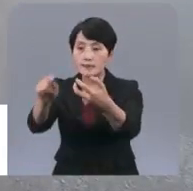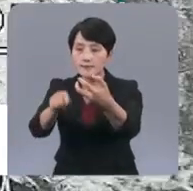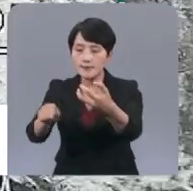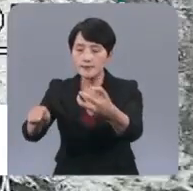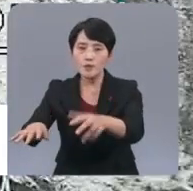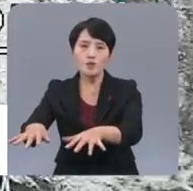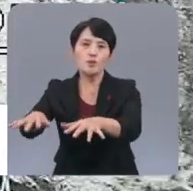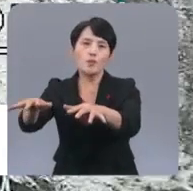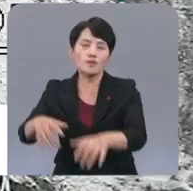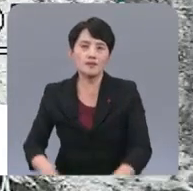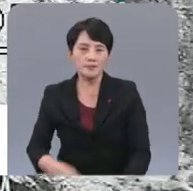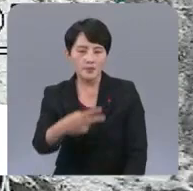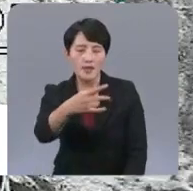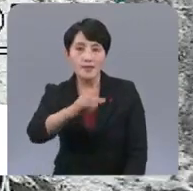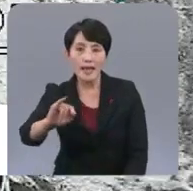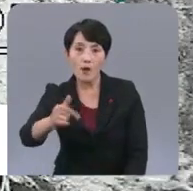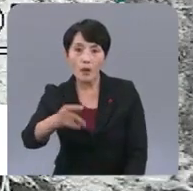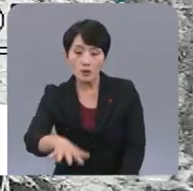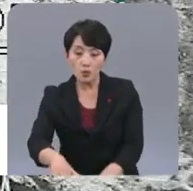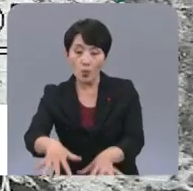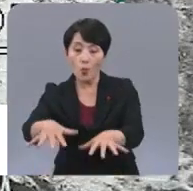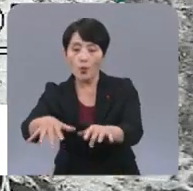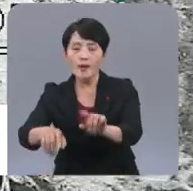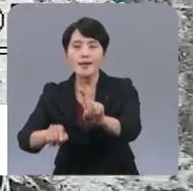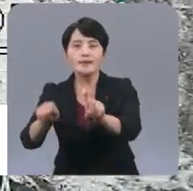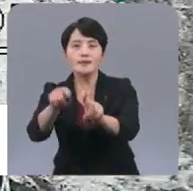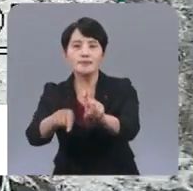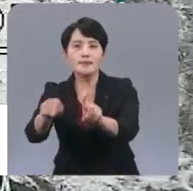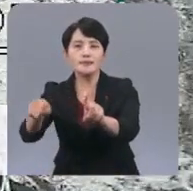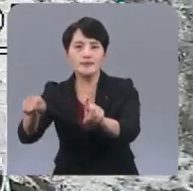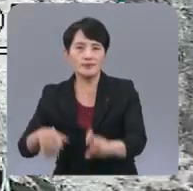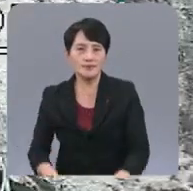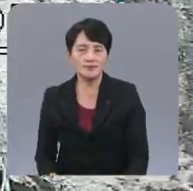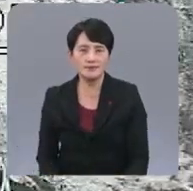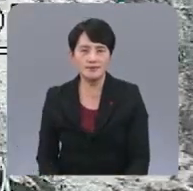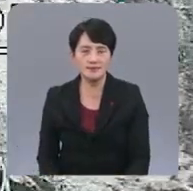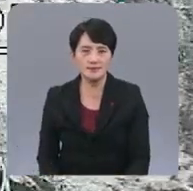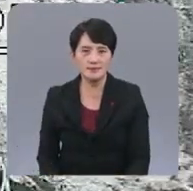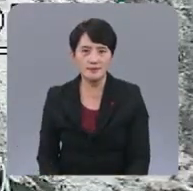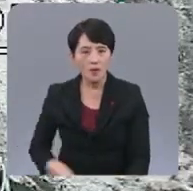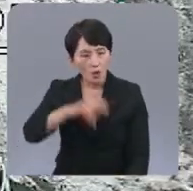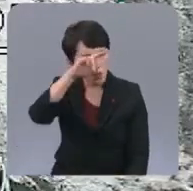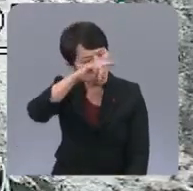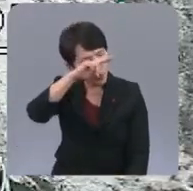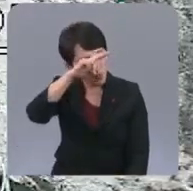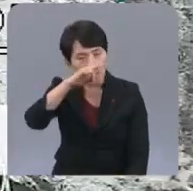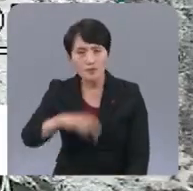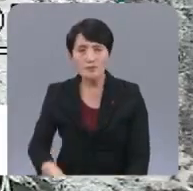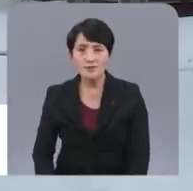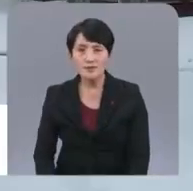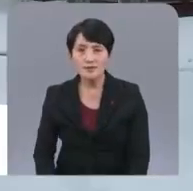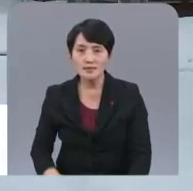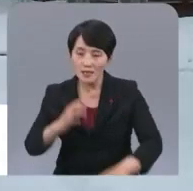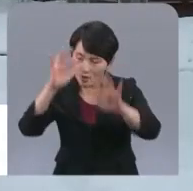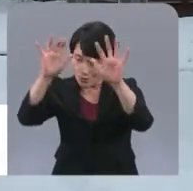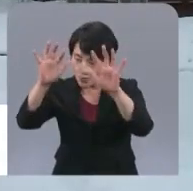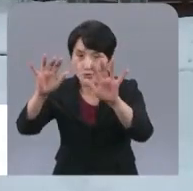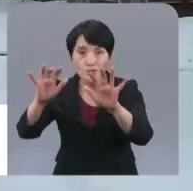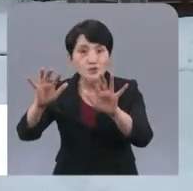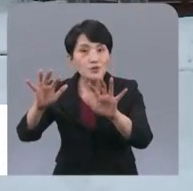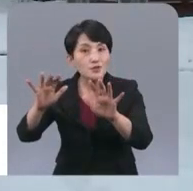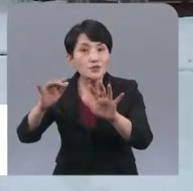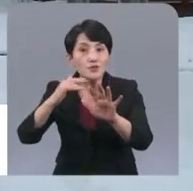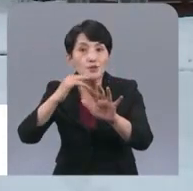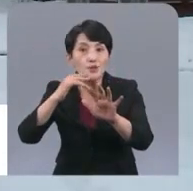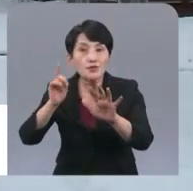布大雪警报，南部山区和太白地区发布了大雪预警。香炉峰积雪最多为